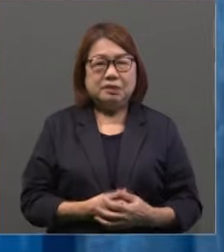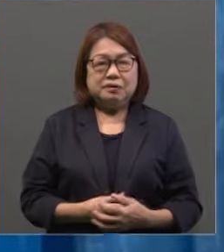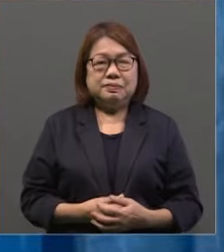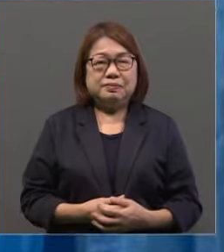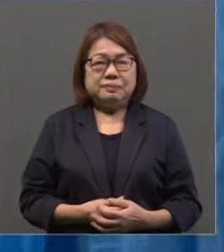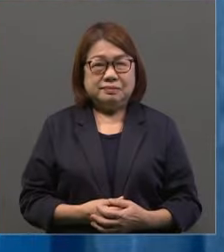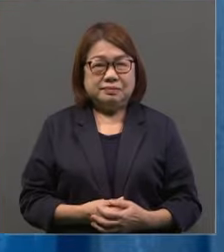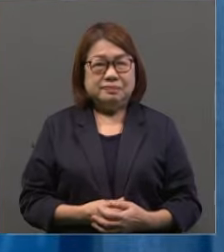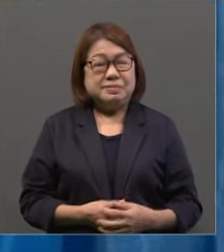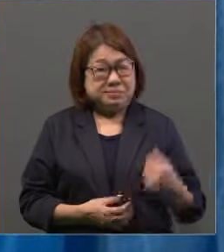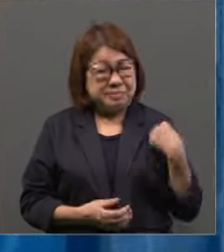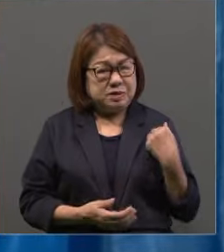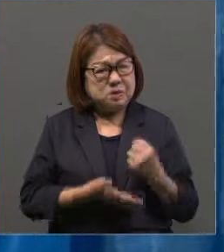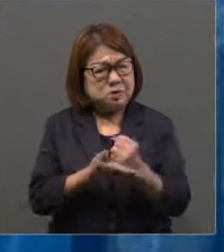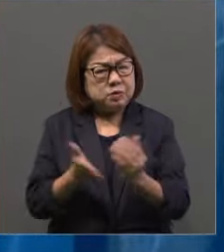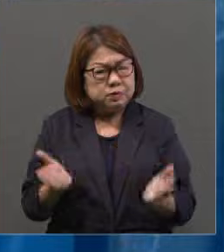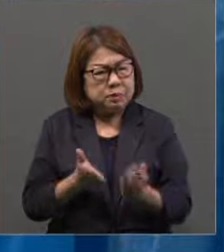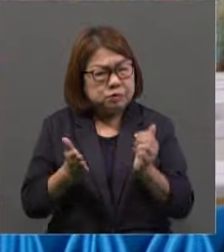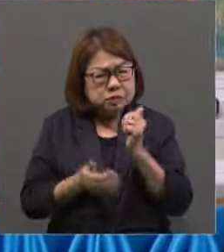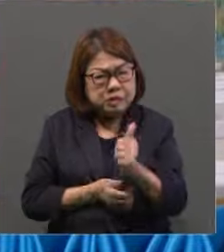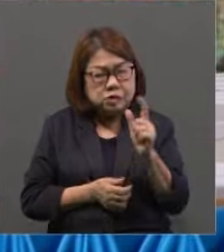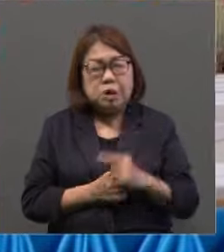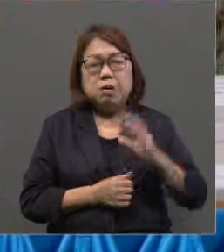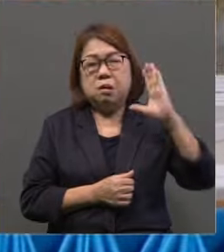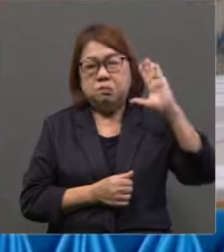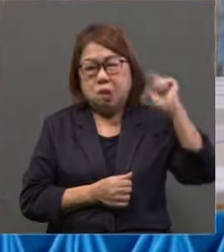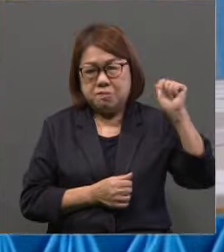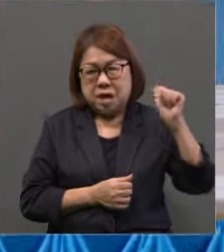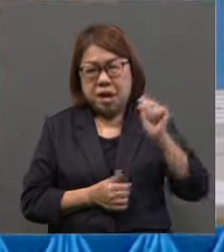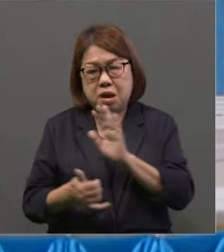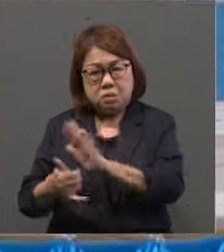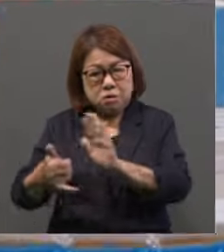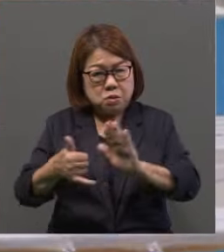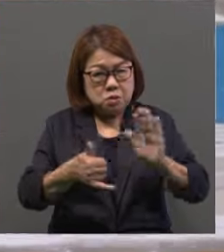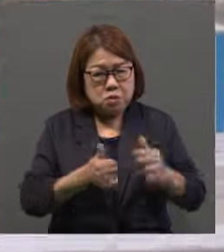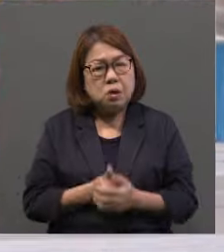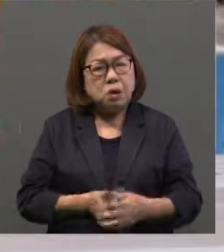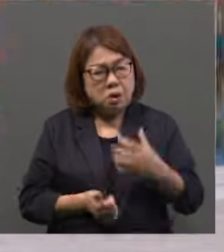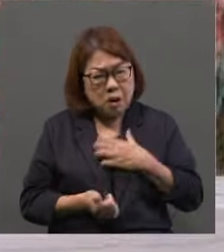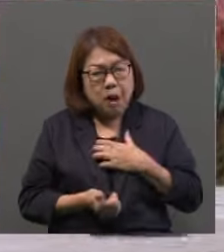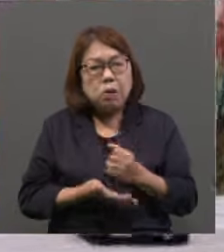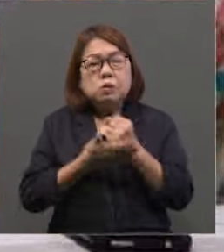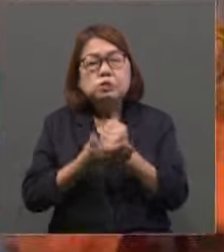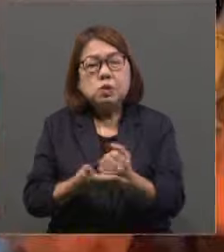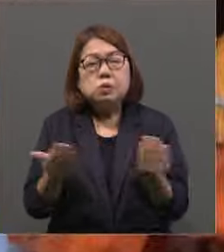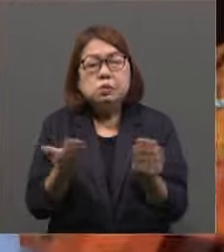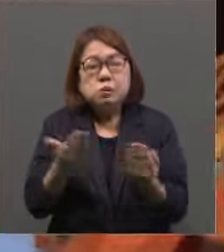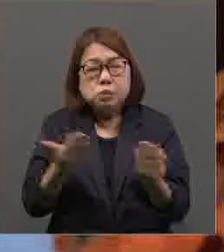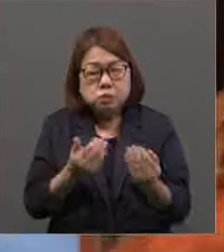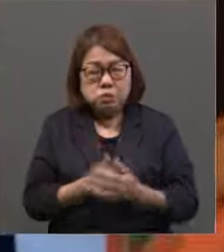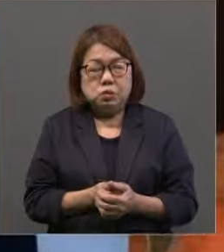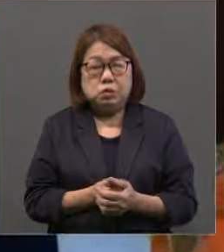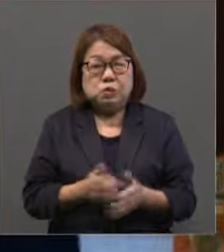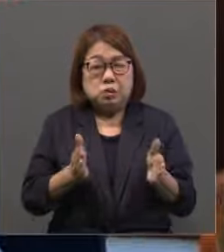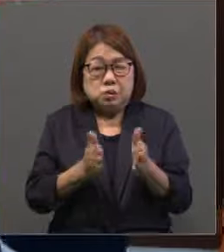อีกหนึ่งการสนับสนุนที่ขาดไม่ได้คือผู้ปกครองของสมาชิกวงแต่ละคนที่ทุ่มเทดูแลสมาชิกตัวน้อยในการฝึกซ้อมรวมถึงให้ความส